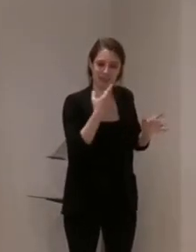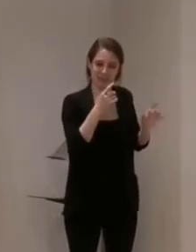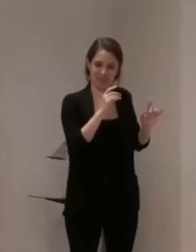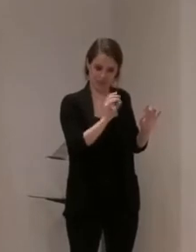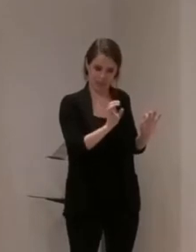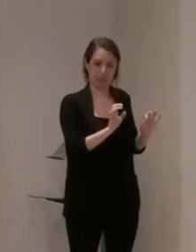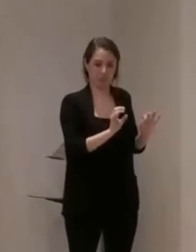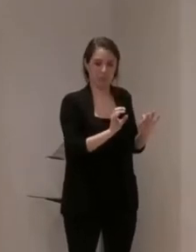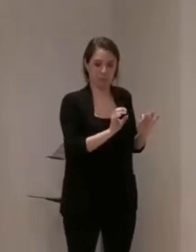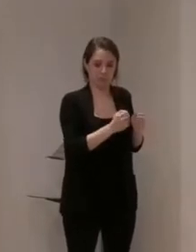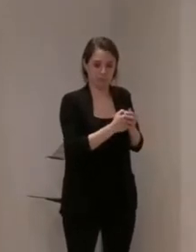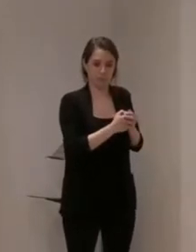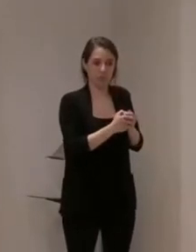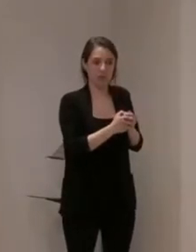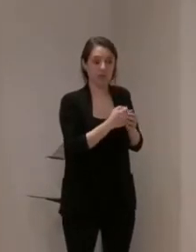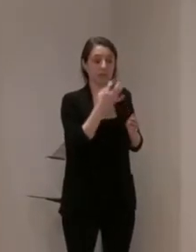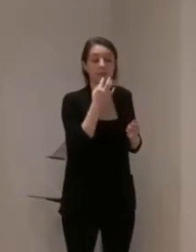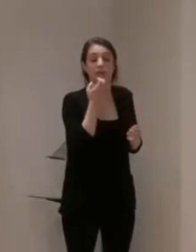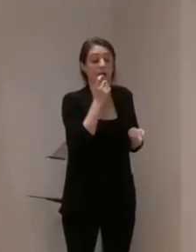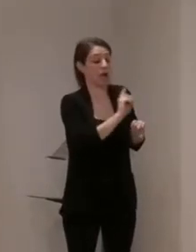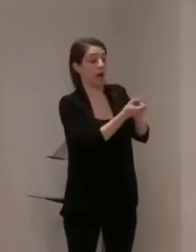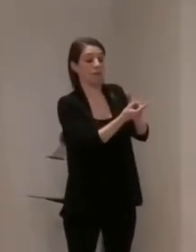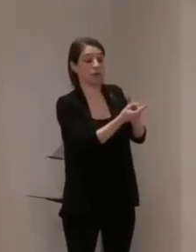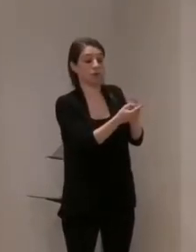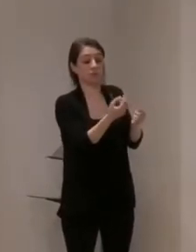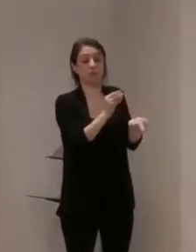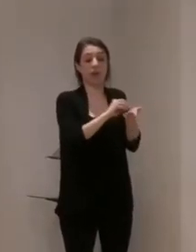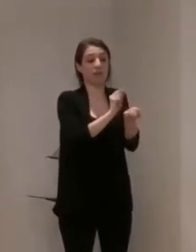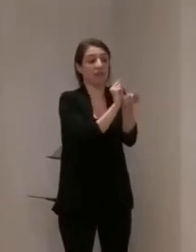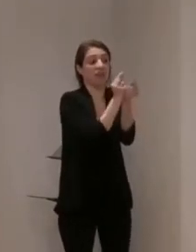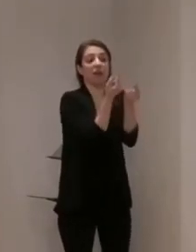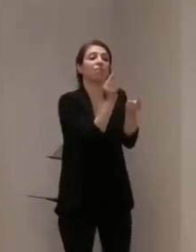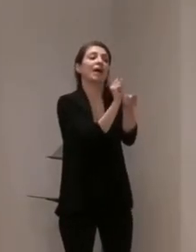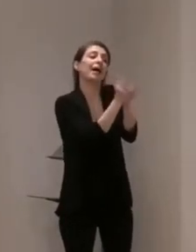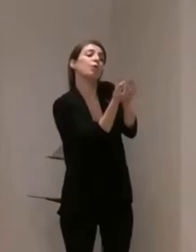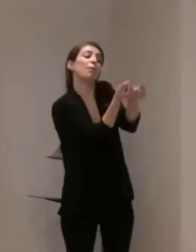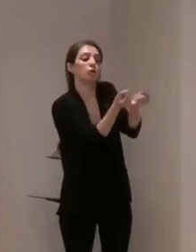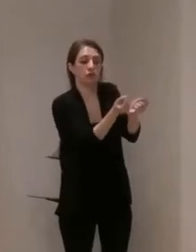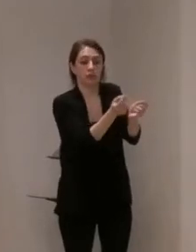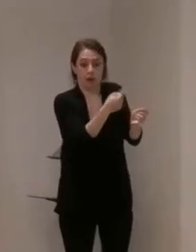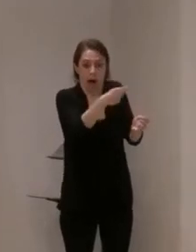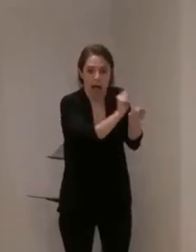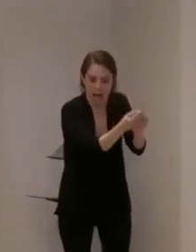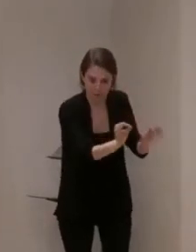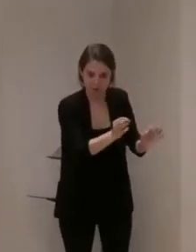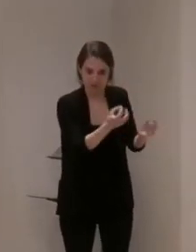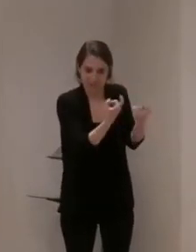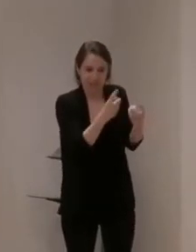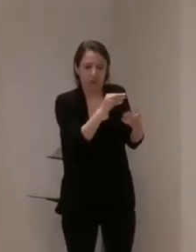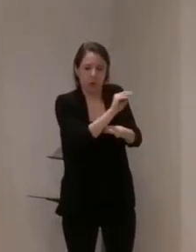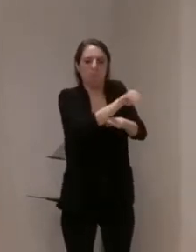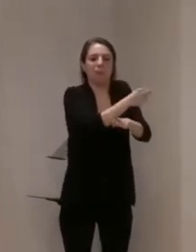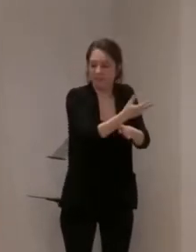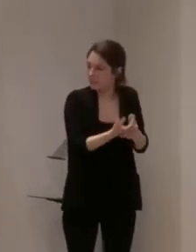I per tant, la sospita és que si n'hi ha un canvi d'ús, és que hi ha un canvi de règim. Ara enllaço, puc enllaçar?